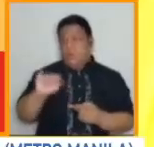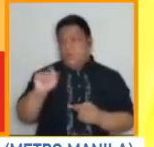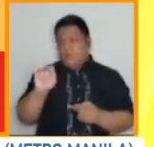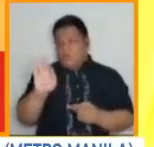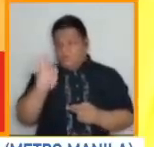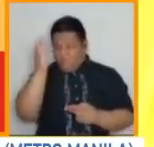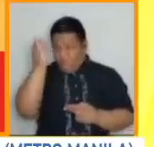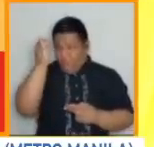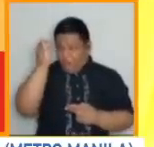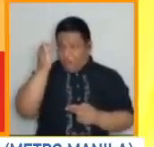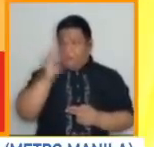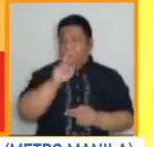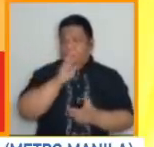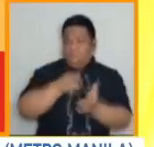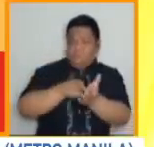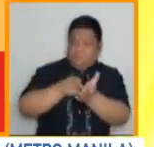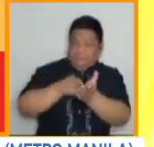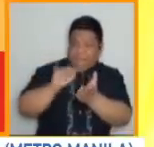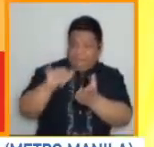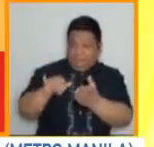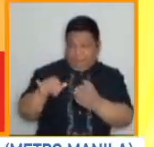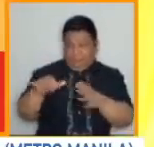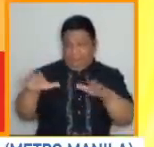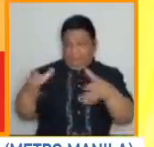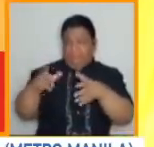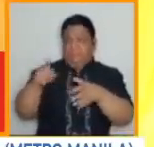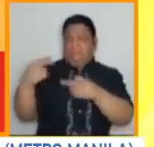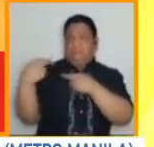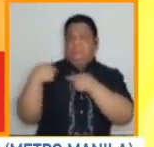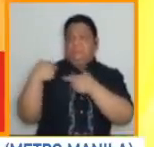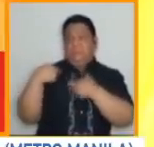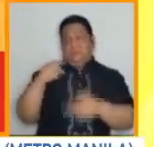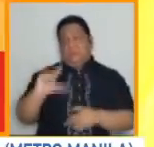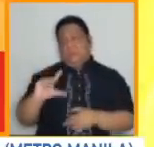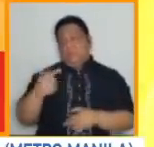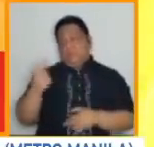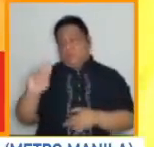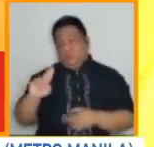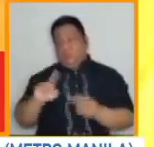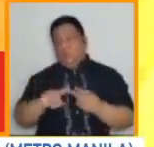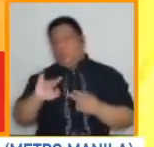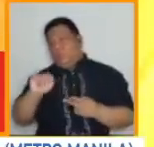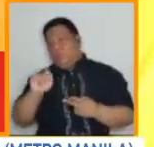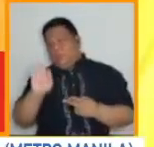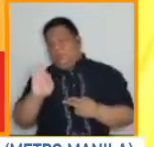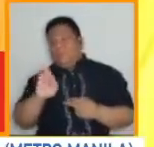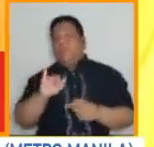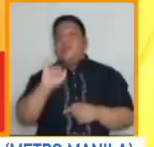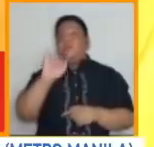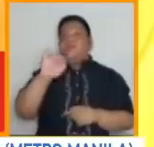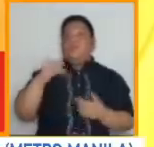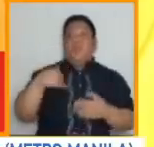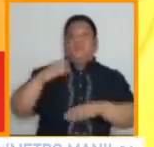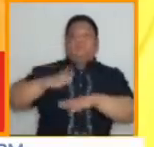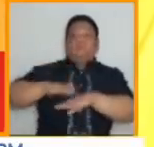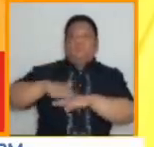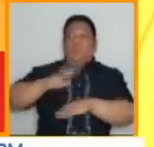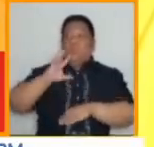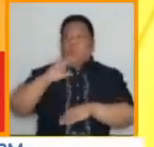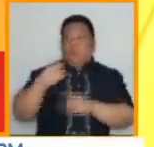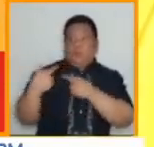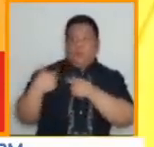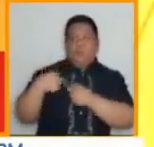mga 'yan, hawak nila ngayon 'yan, nasa poder nila 'yan. So, kung merong dapat sumita diyan, sila. So,